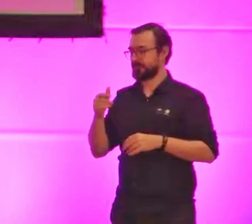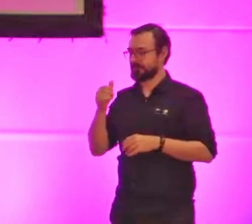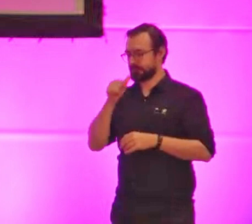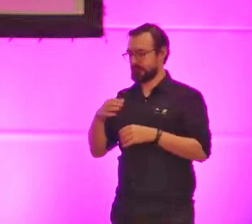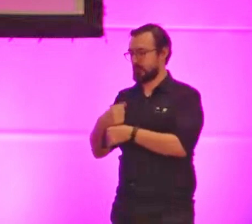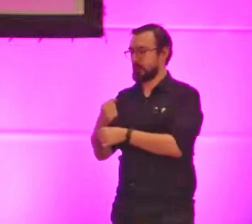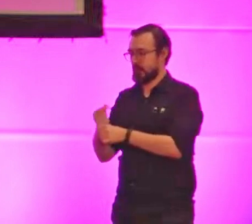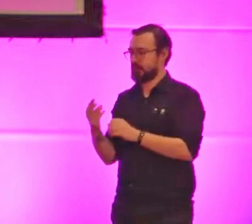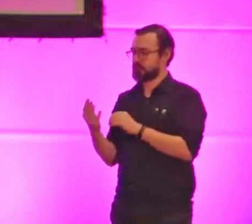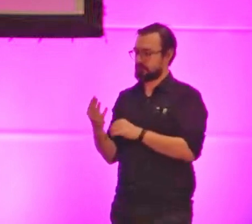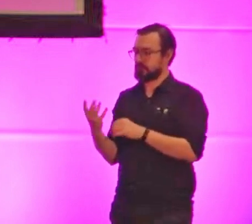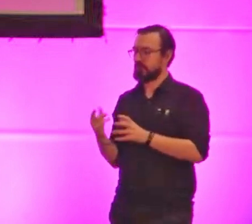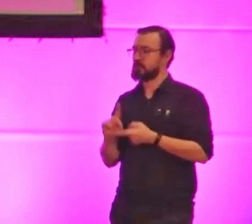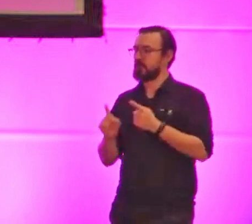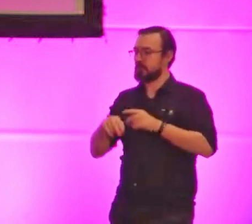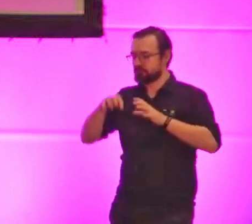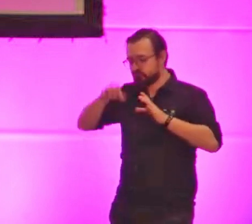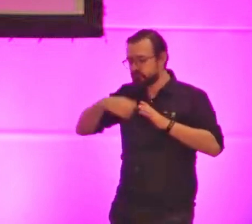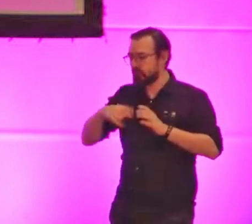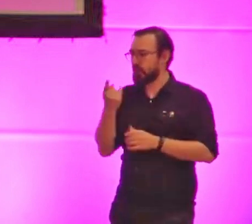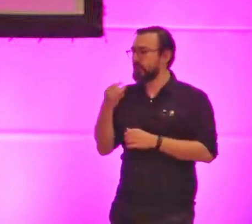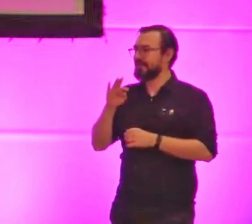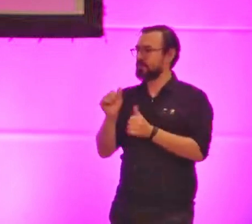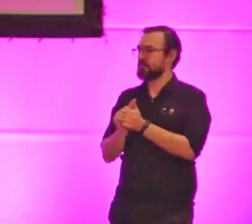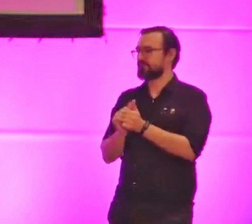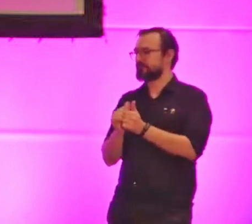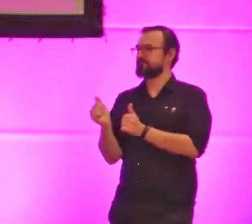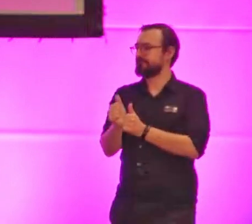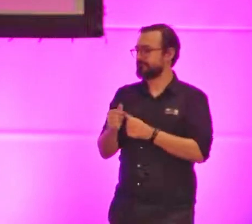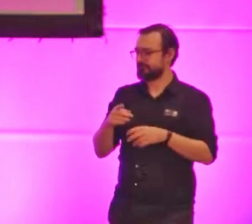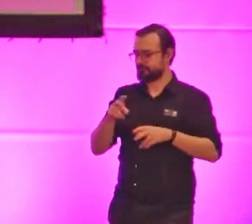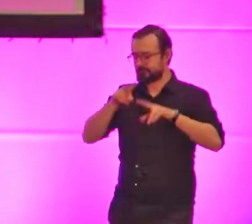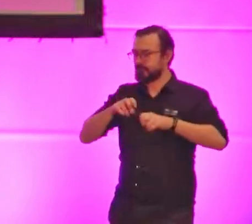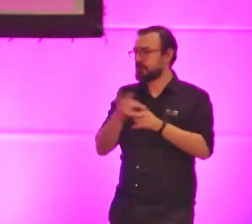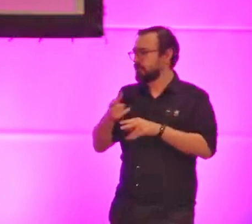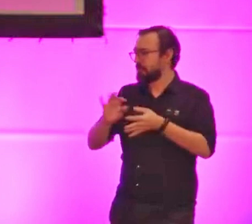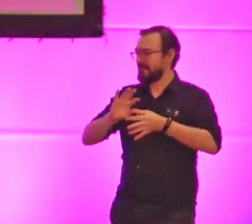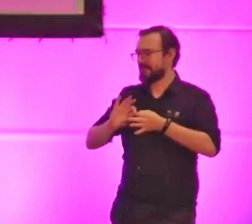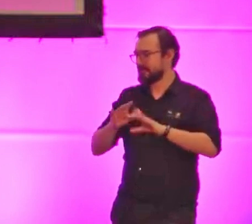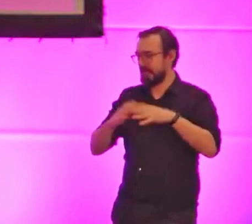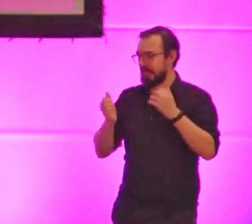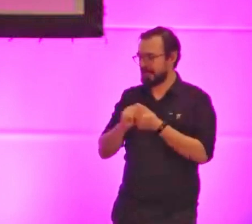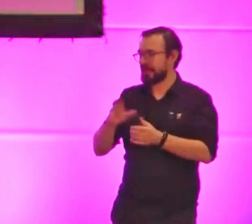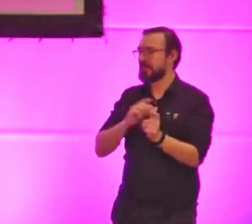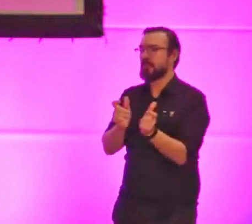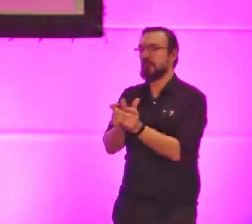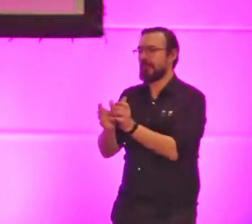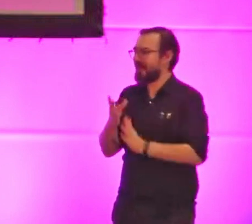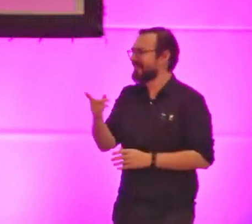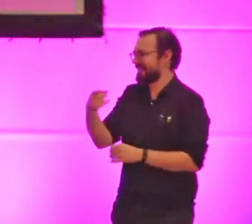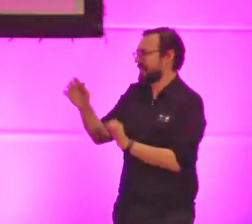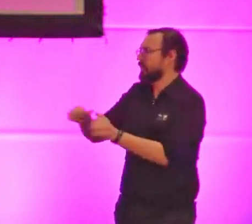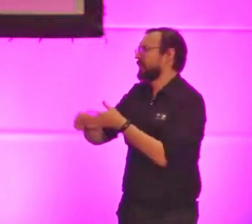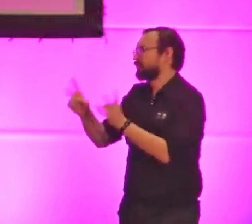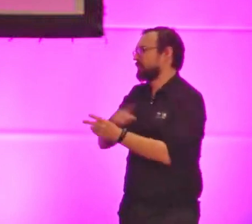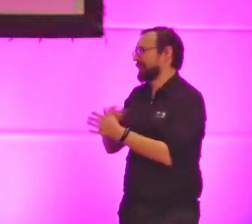bolag och började då prospektera. Lundin var de som ledde prospekteringen. Det betyder att de skötte allting, och sen hade de möten med de andra och sa ni måste